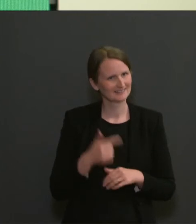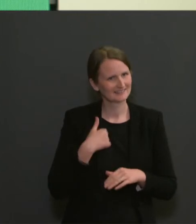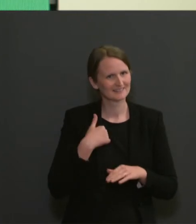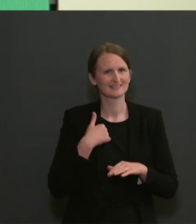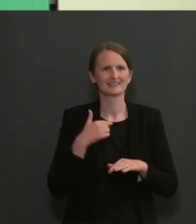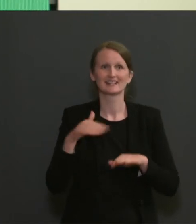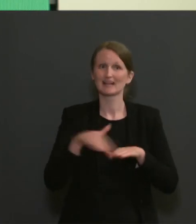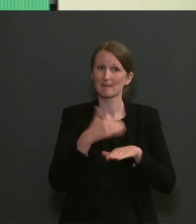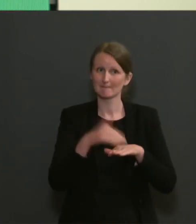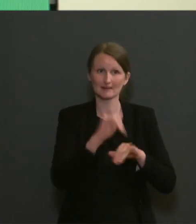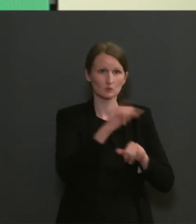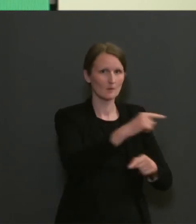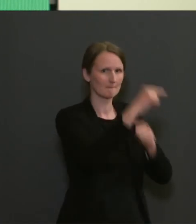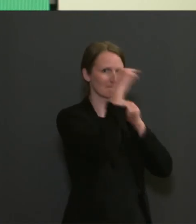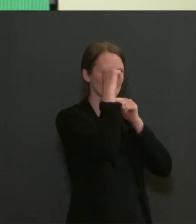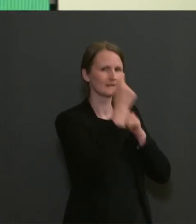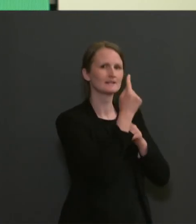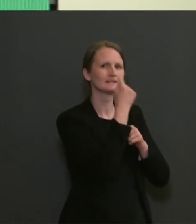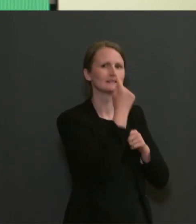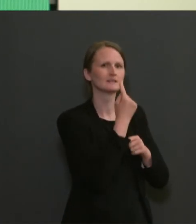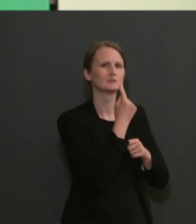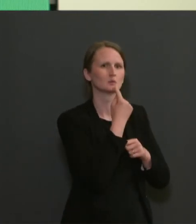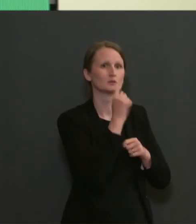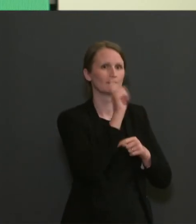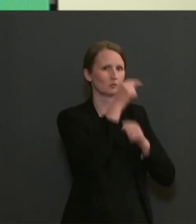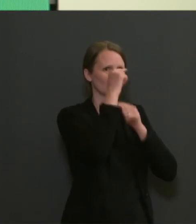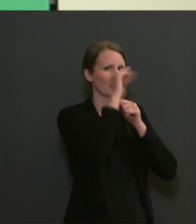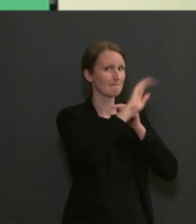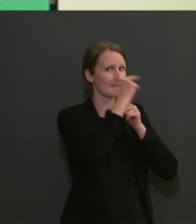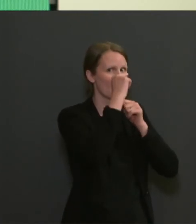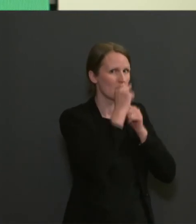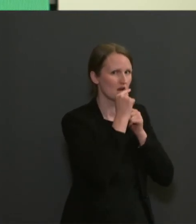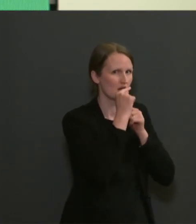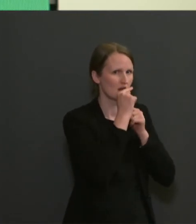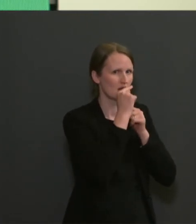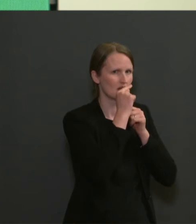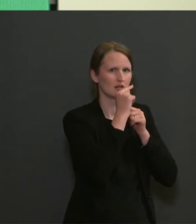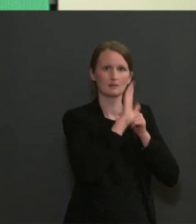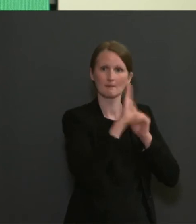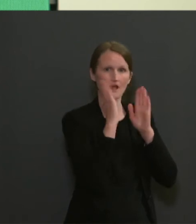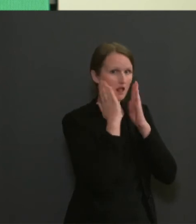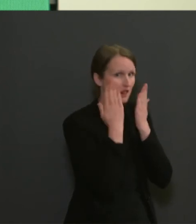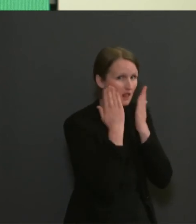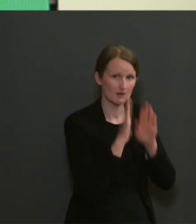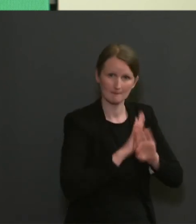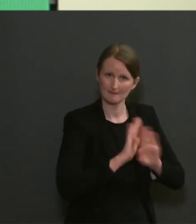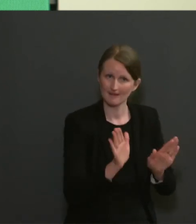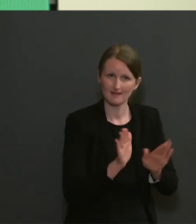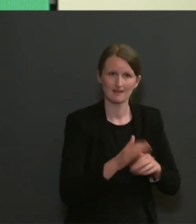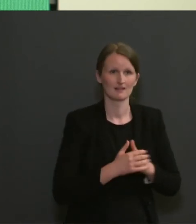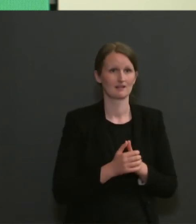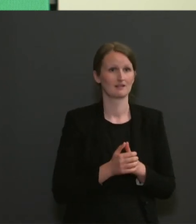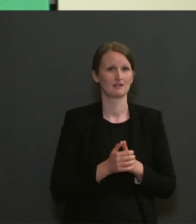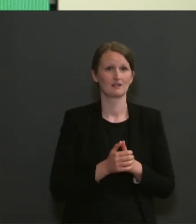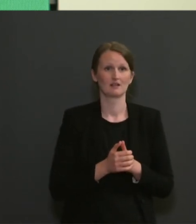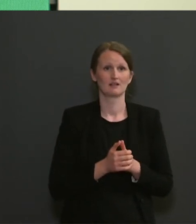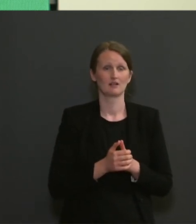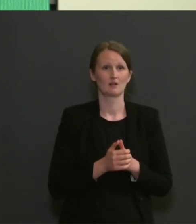qu'il ne soit pas ouvert sur le côté et qu'il ne vous gêne pas au point que vous y chipotiez sans arrêt. Merci